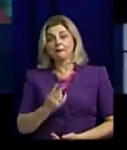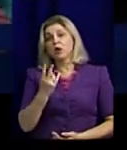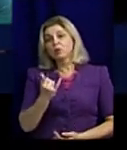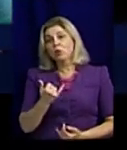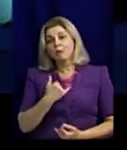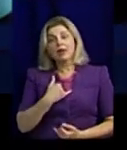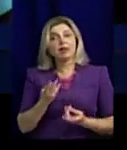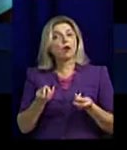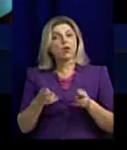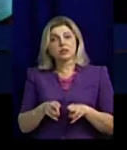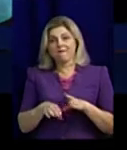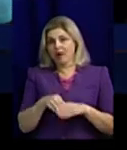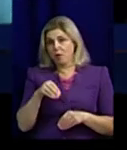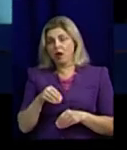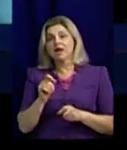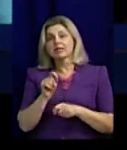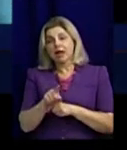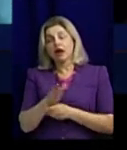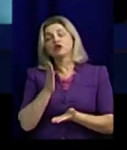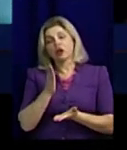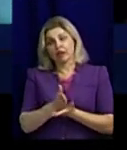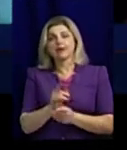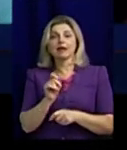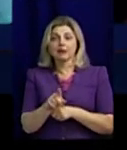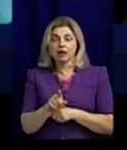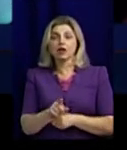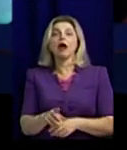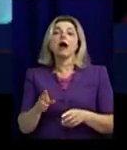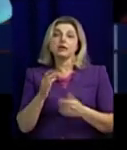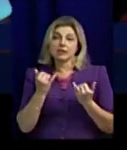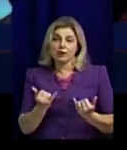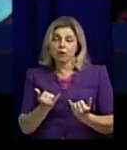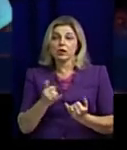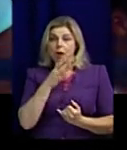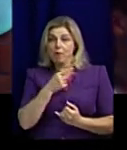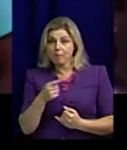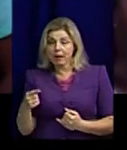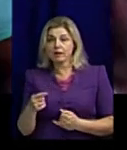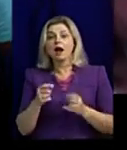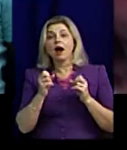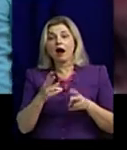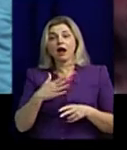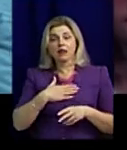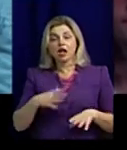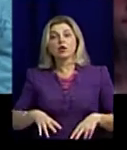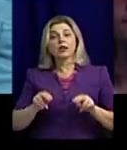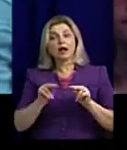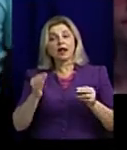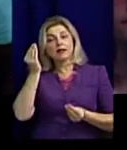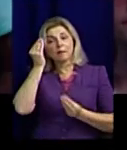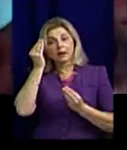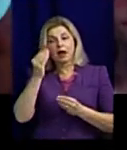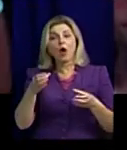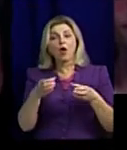У мене не залишається вибору. Задача є задача. У принципі, на сьогоднішній момент, якби на нашу тренерську думку, команда, яка